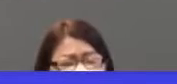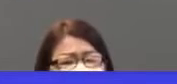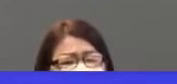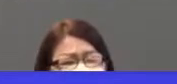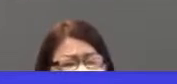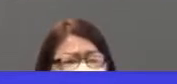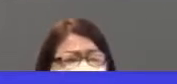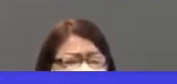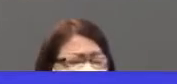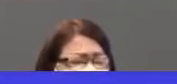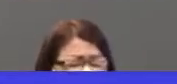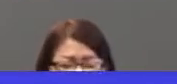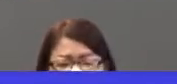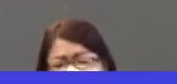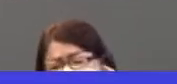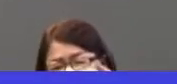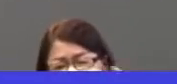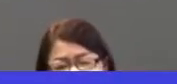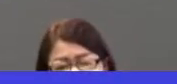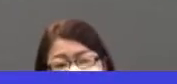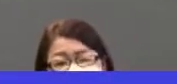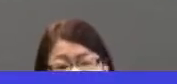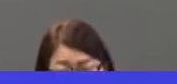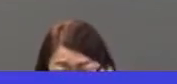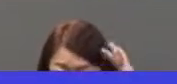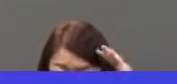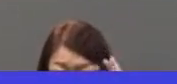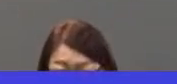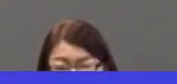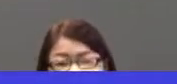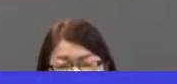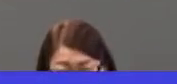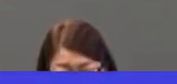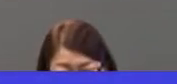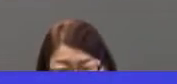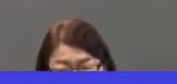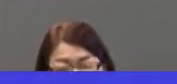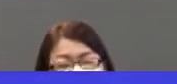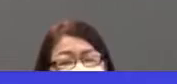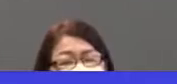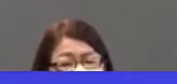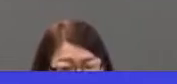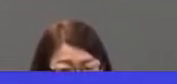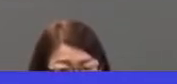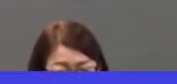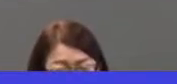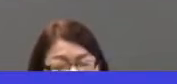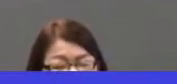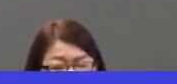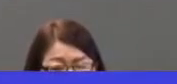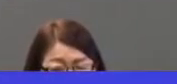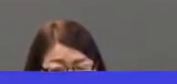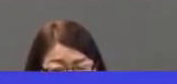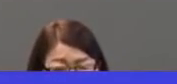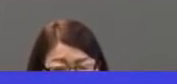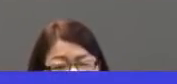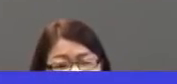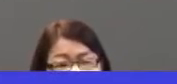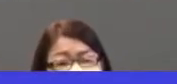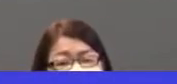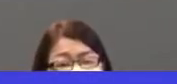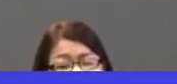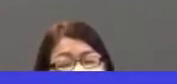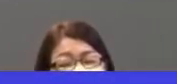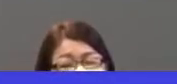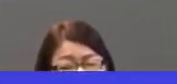นี้นะคนที่จะมาเป็นนักการเมืองเนี่ยนะมีคดีความมีความผิดถึงแม้ยังไม่ถึงที่สุดอะไรประมาณนี้น